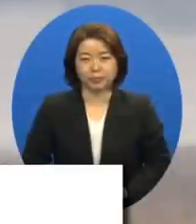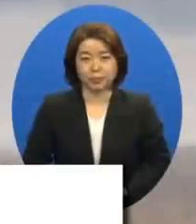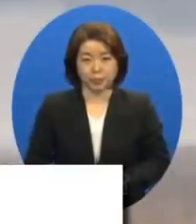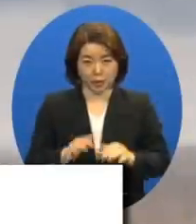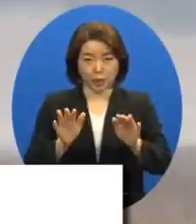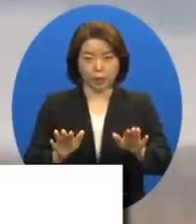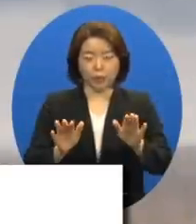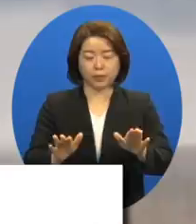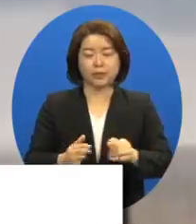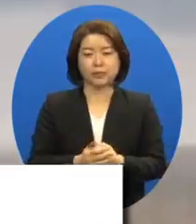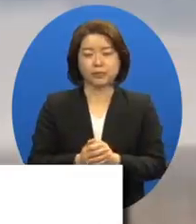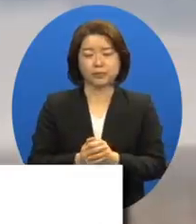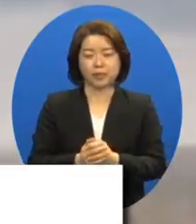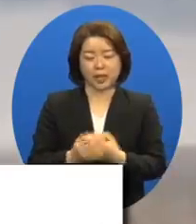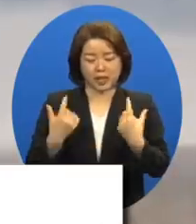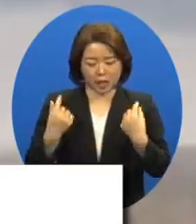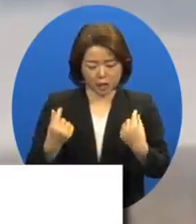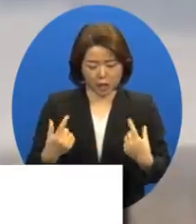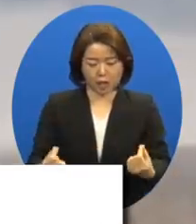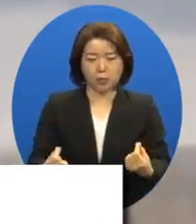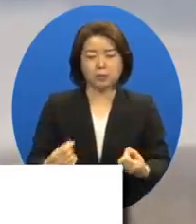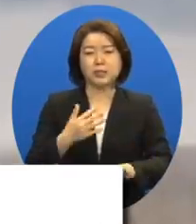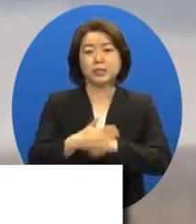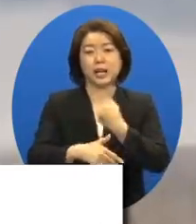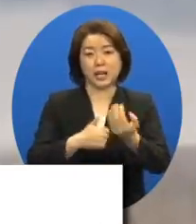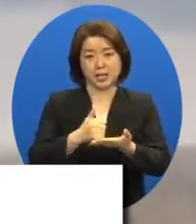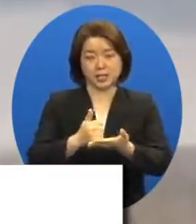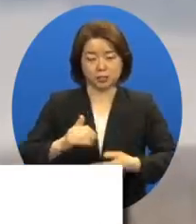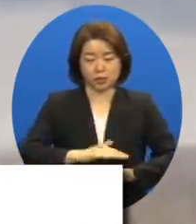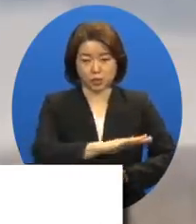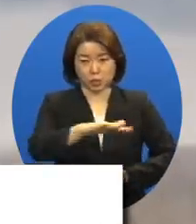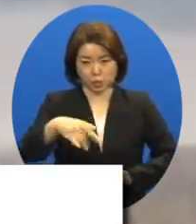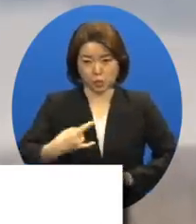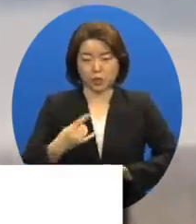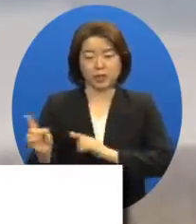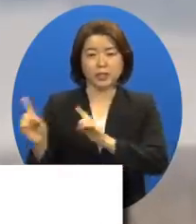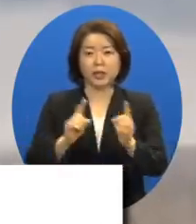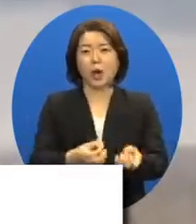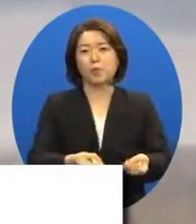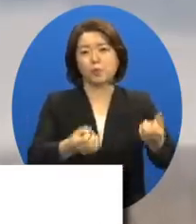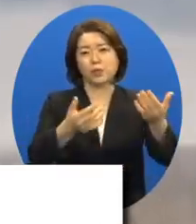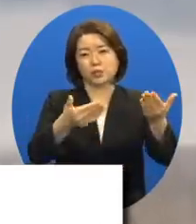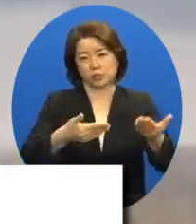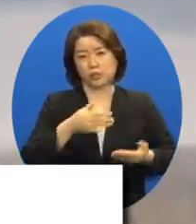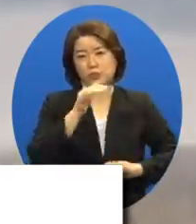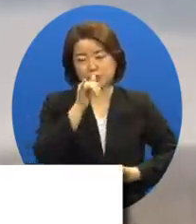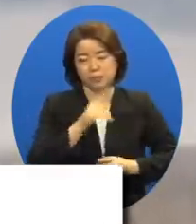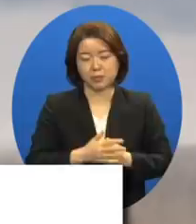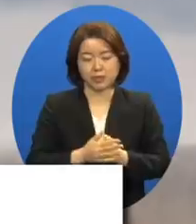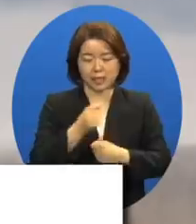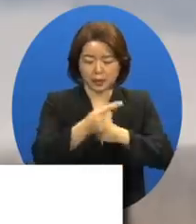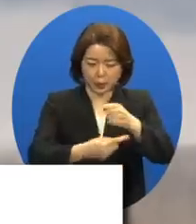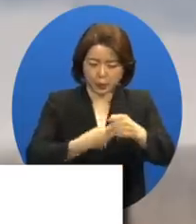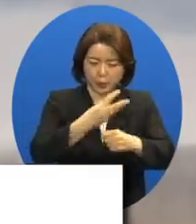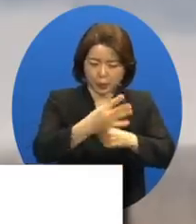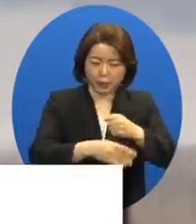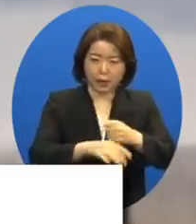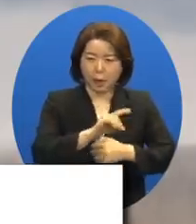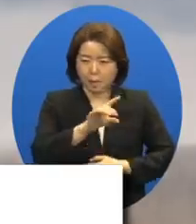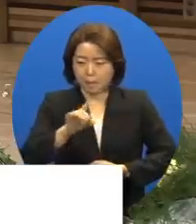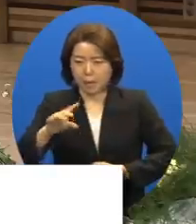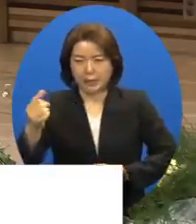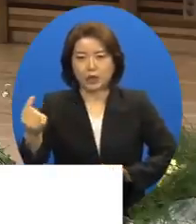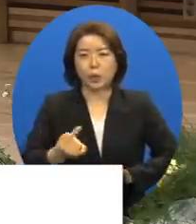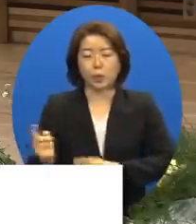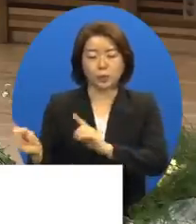오늘도 변함없이 하나님은 우리에게 부활절을 주셨습니다 해마다 오는 부활 저린 데